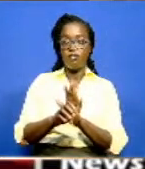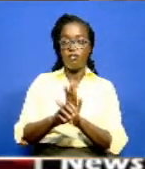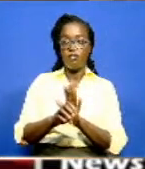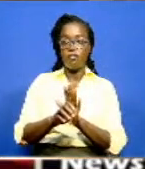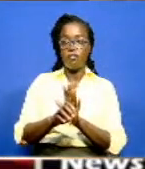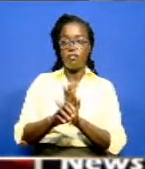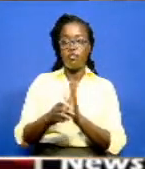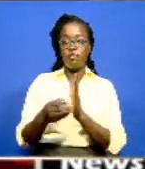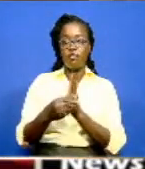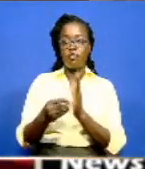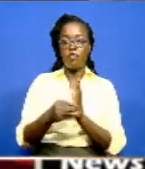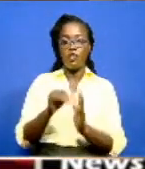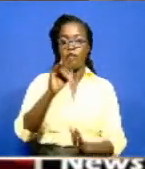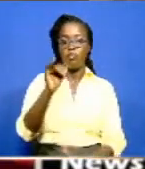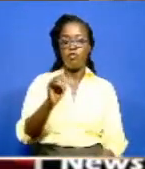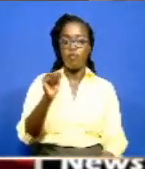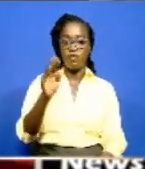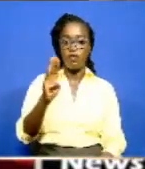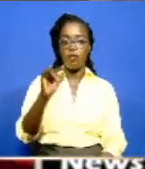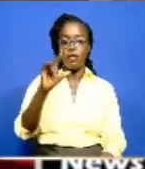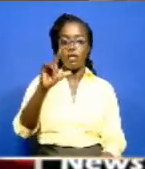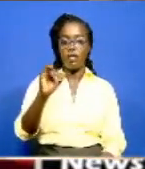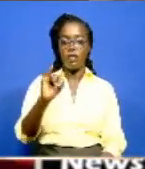tulilipa jina ya Jabiri Hamza,